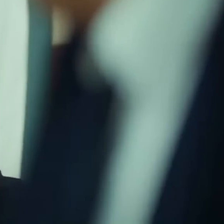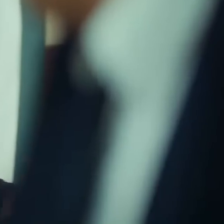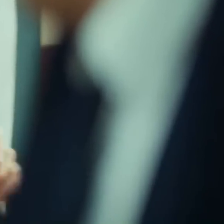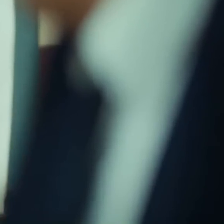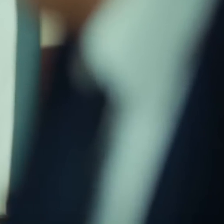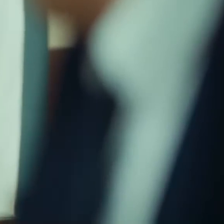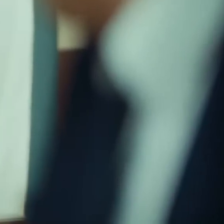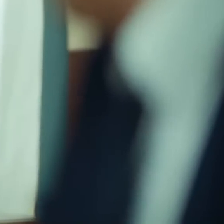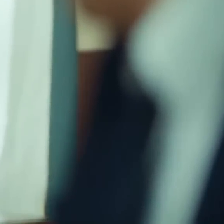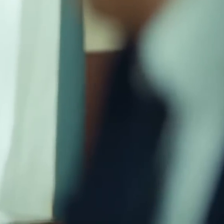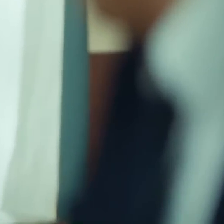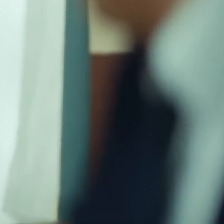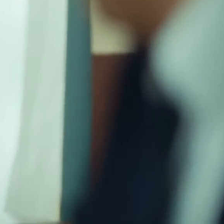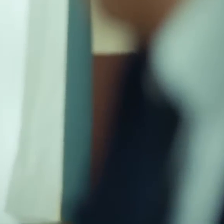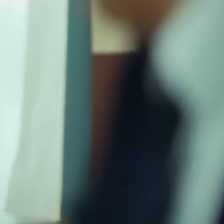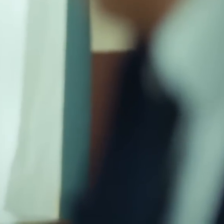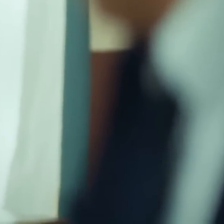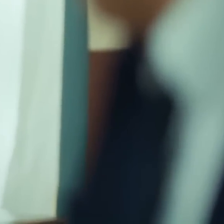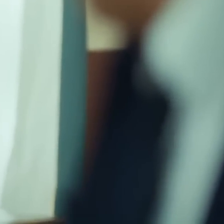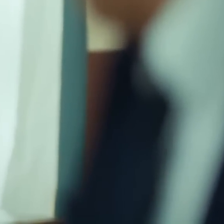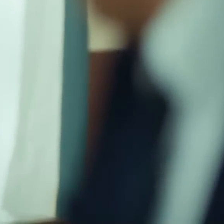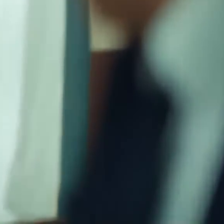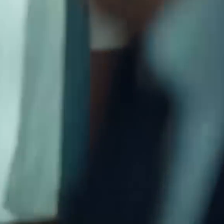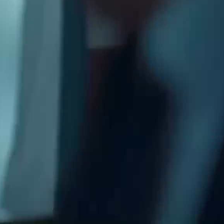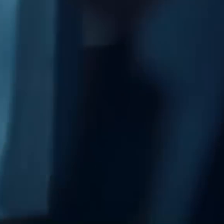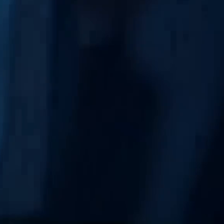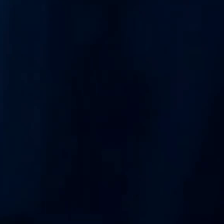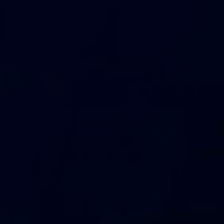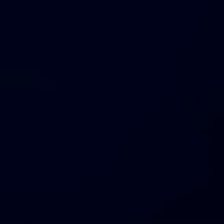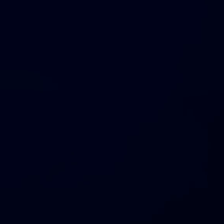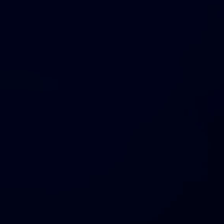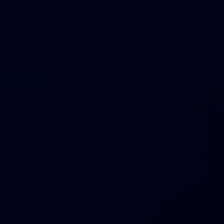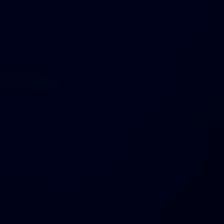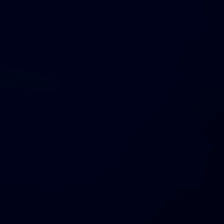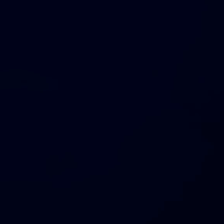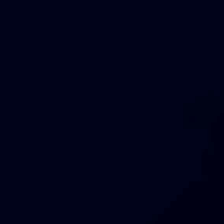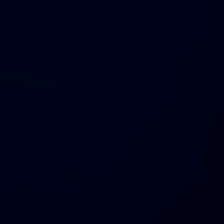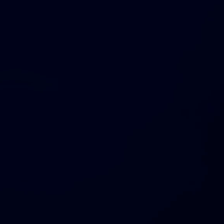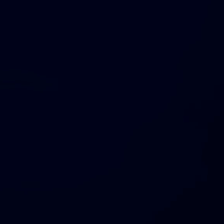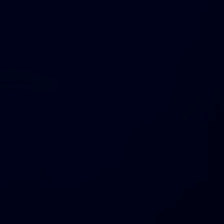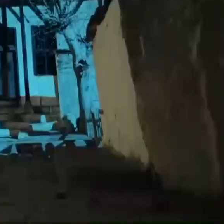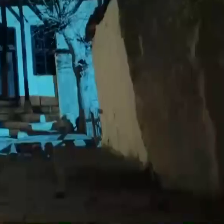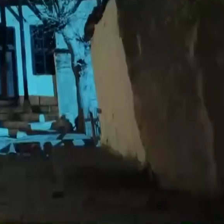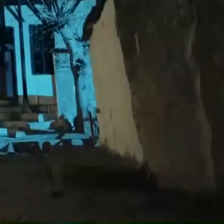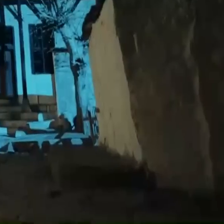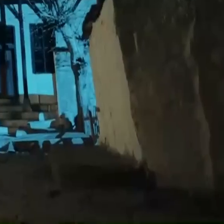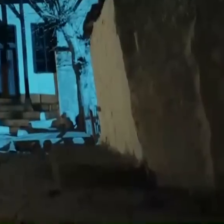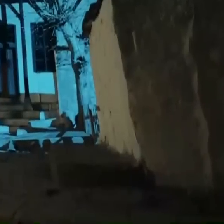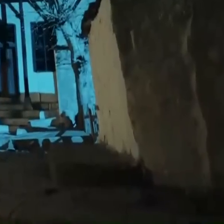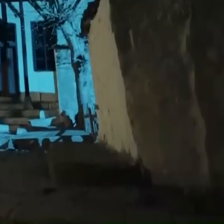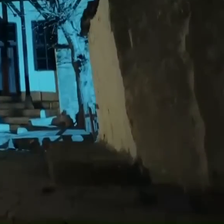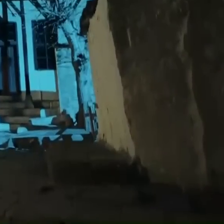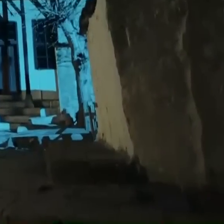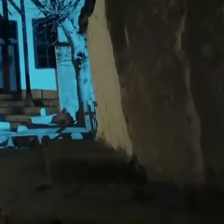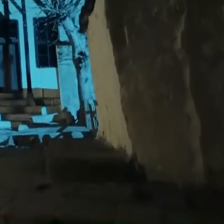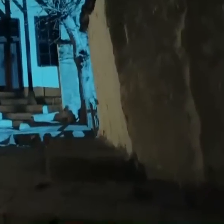bir şey anlamamış tuhaf tuhaf bakıyor. Dolunaylı gece. Yüzyuvarlak ay bulutsuz gökyüzünde parlıyor. Bayezid konağının